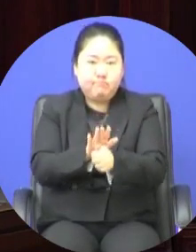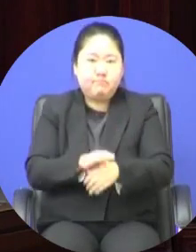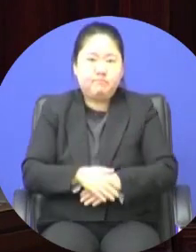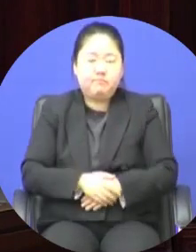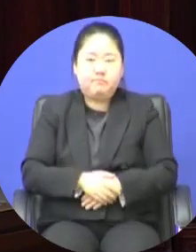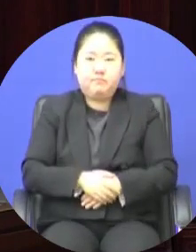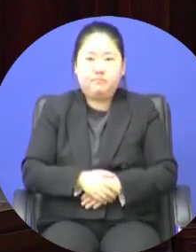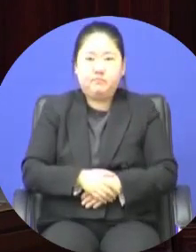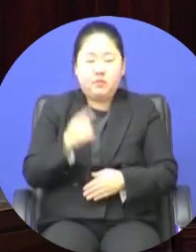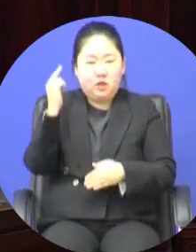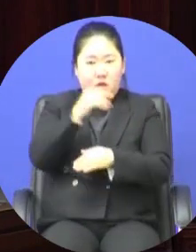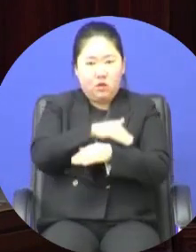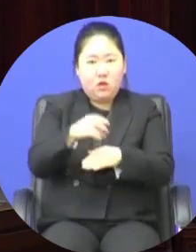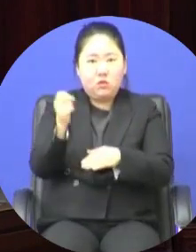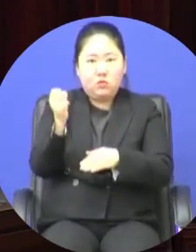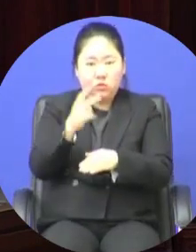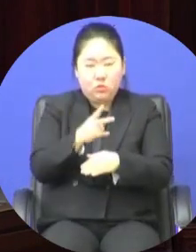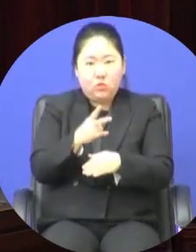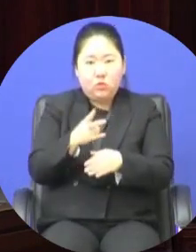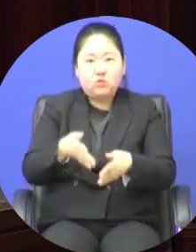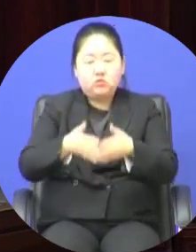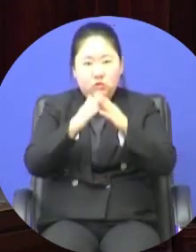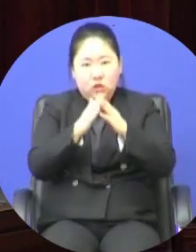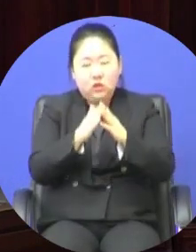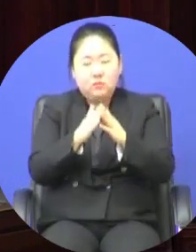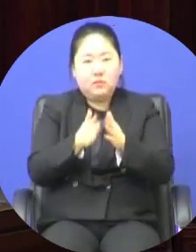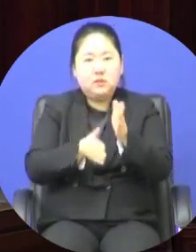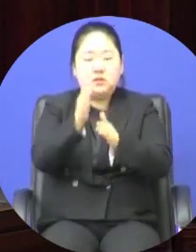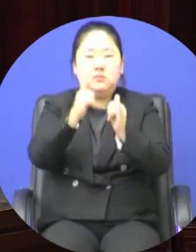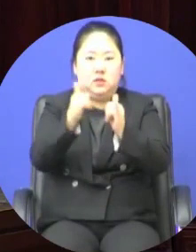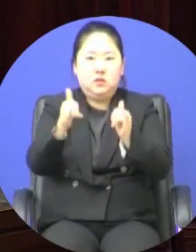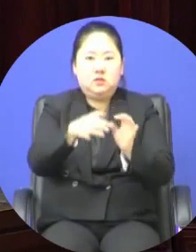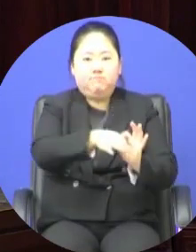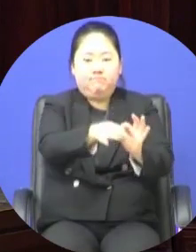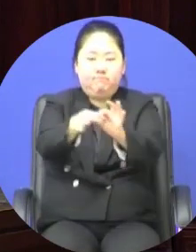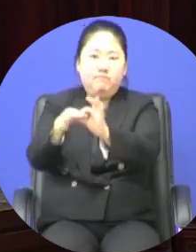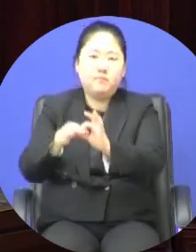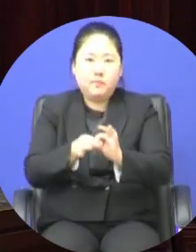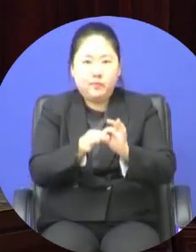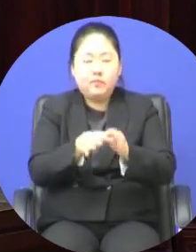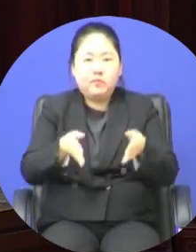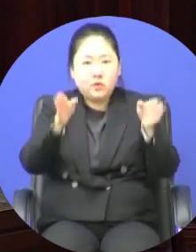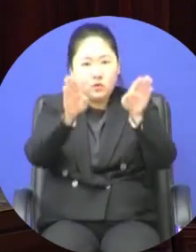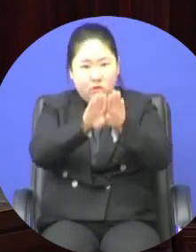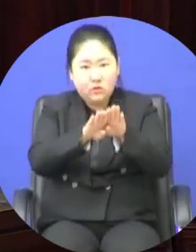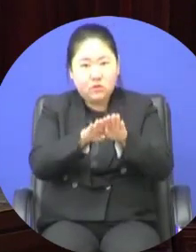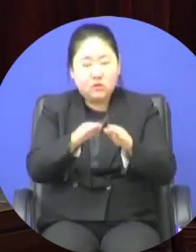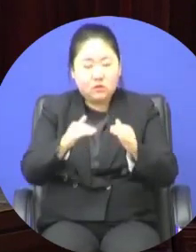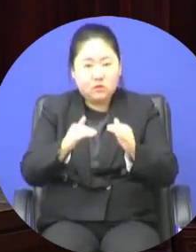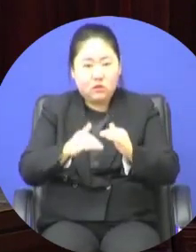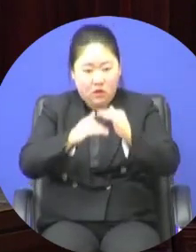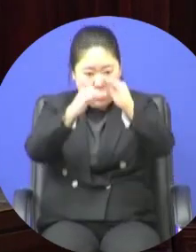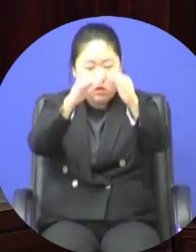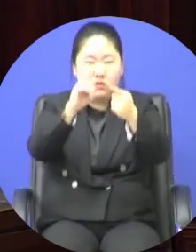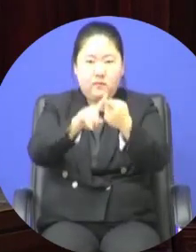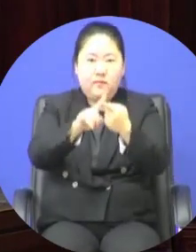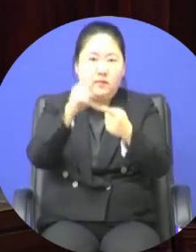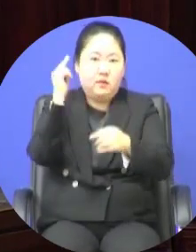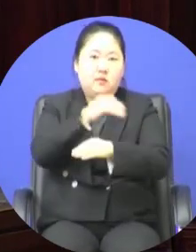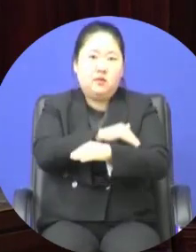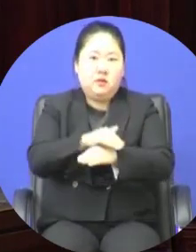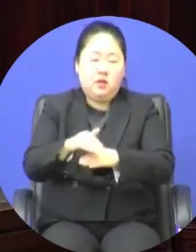계획하였거나 진행 중인 시민을 위한 각종 인프라 구축 사업들은 단초 계획대로 중단 없이 추진하겠습니다.